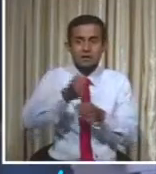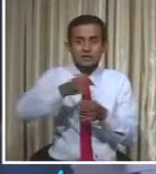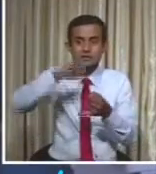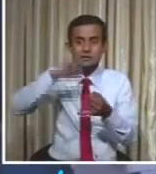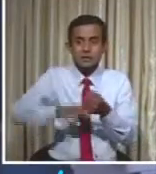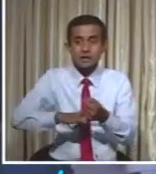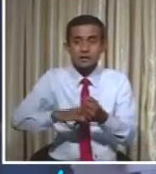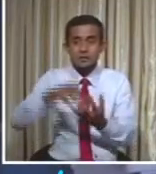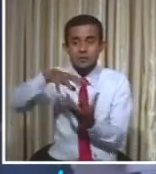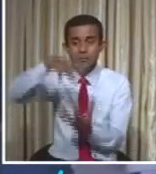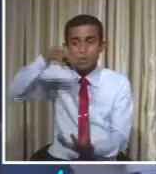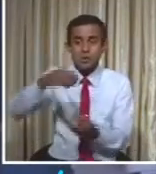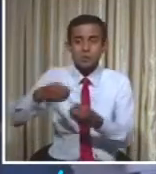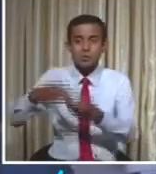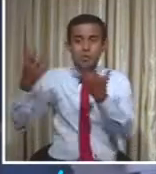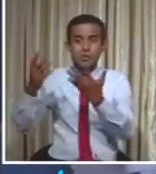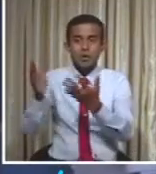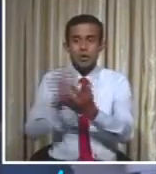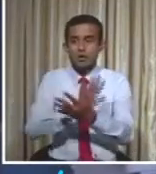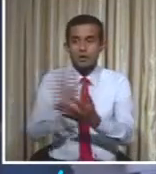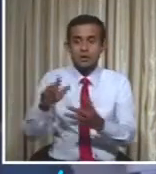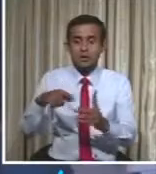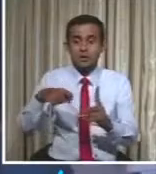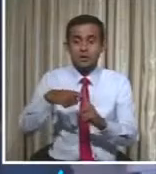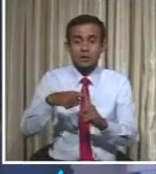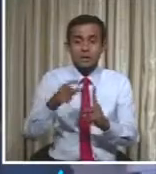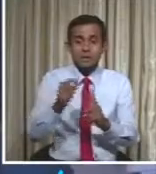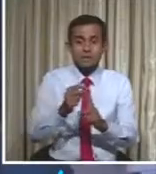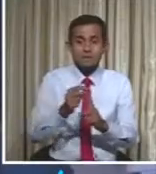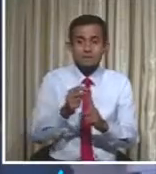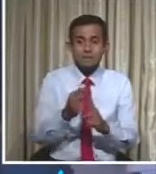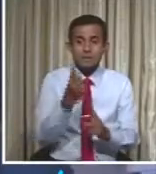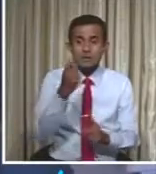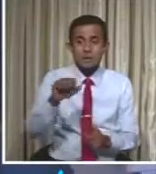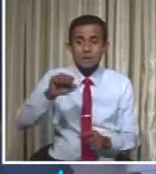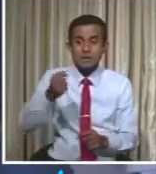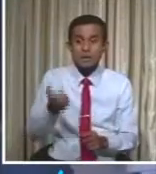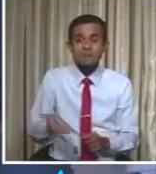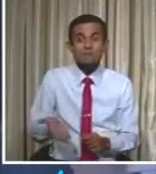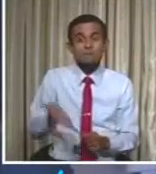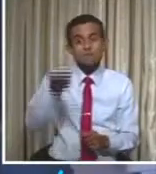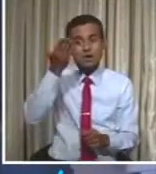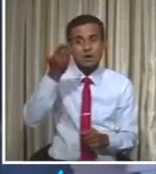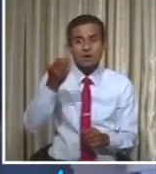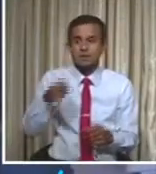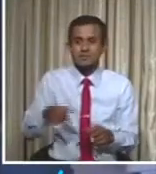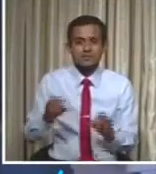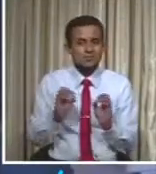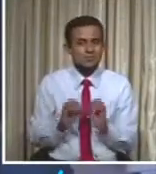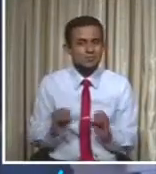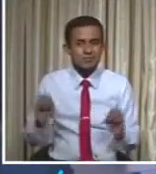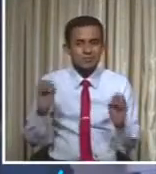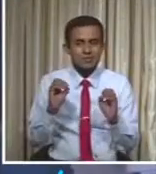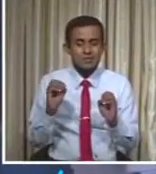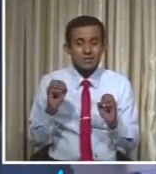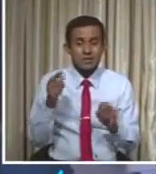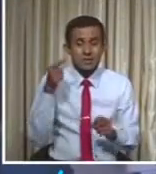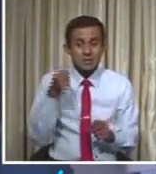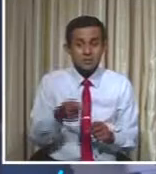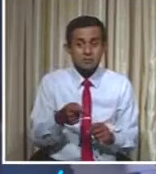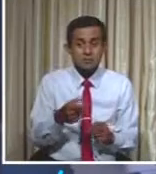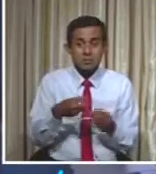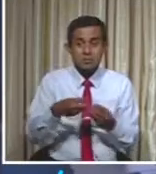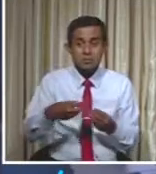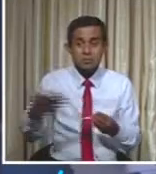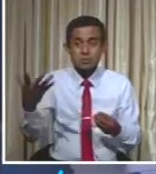පුපුරන්නේ නැත්තේ. සිලින්ඩර් පුපුරන්න නම් කිලෝ පැස්කල් 1050ට වඩා වැඩි වෙන්න ඕනේ. එහෙම එකක් වෙලා නැහැ. මේ ලීක් එක